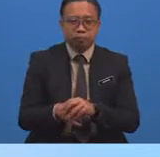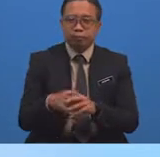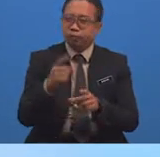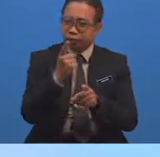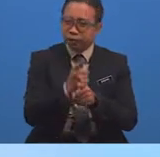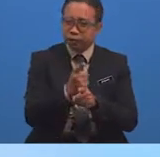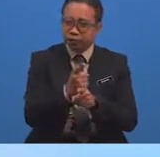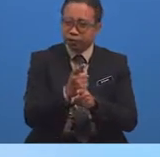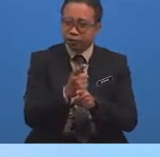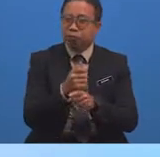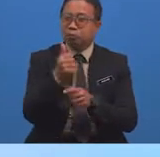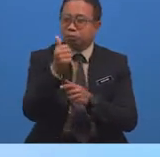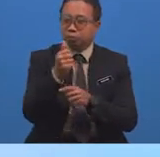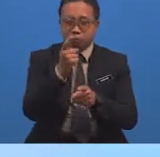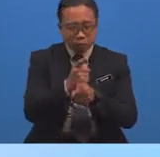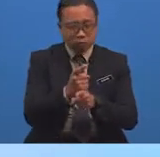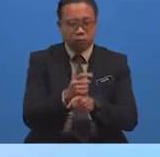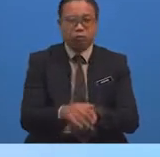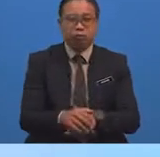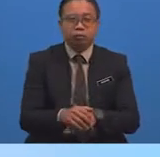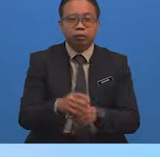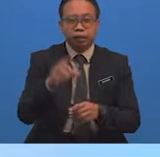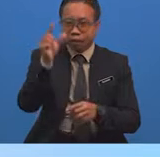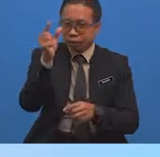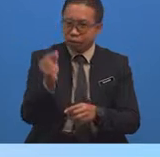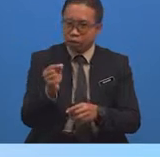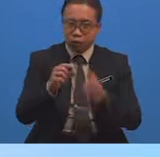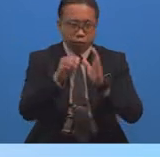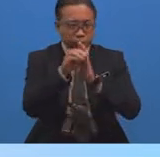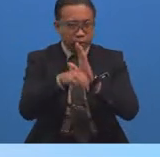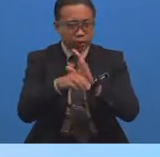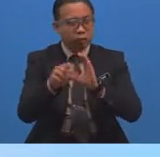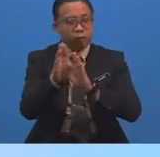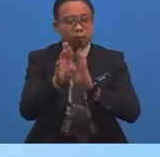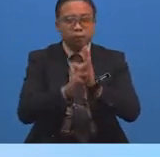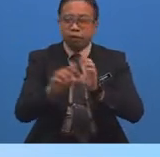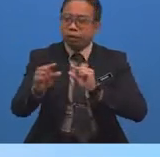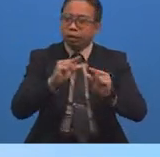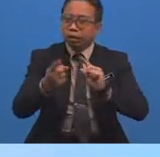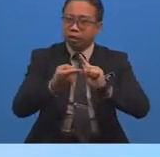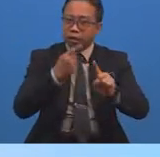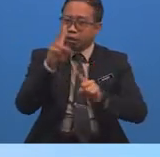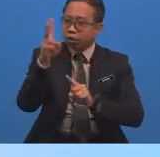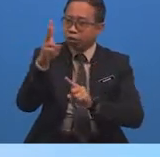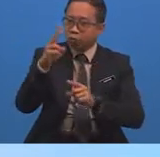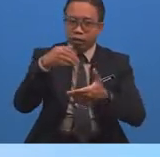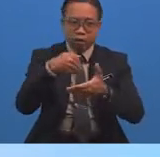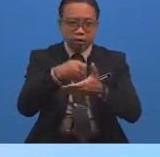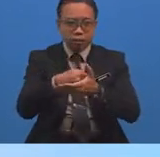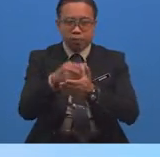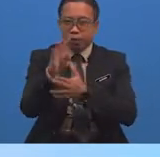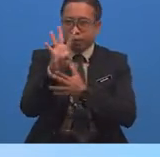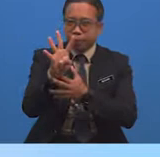Iya tepat sekali jarum nenek bergerak dari 12